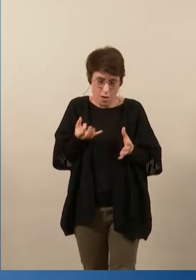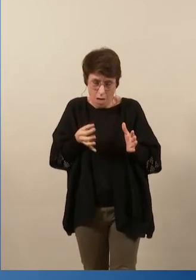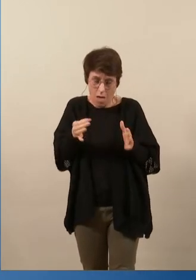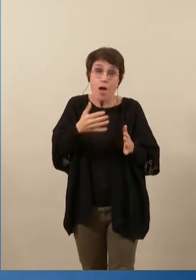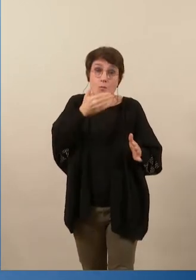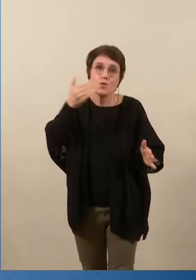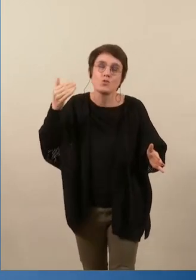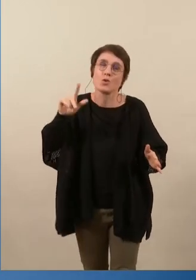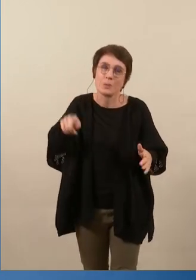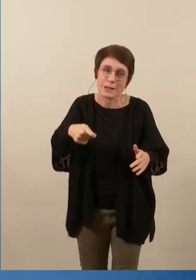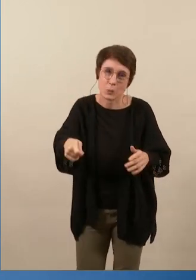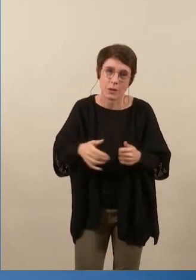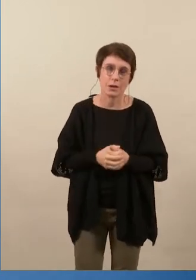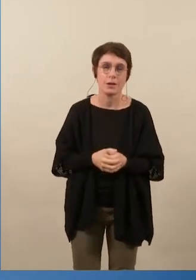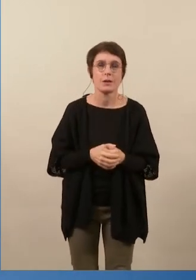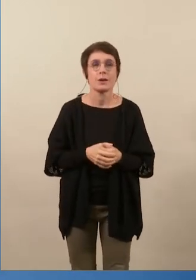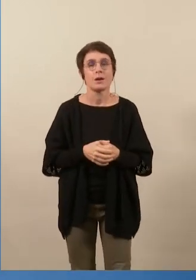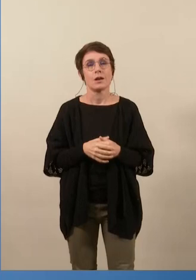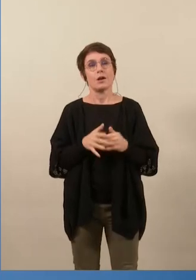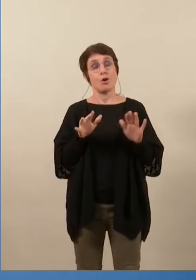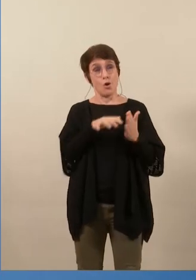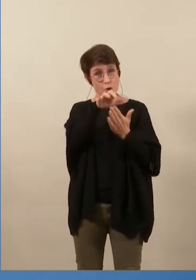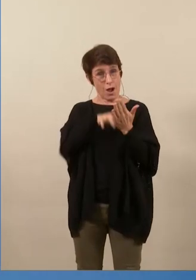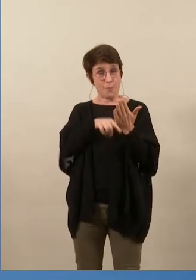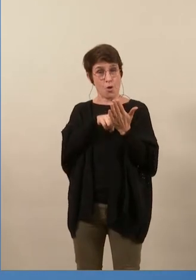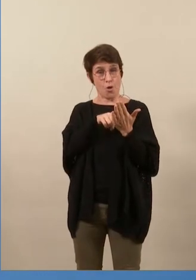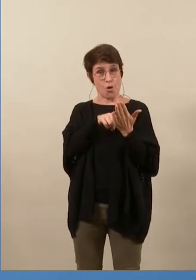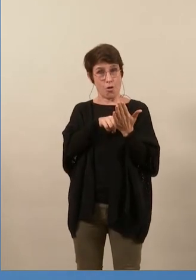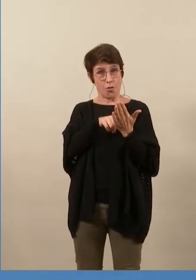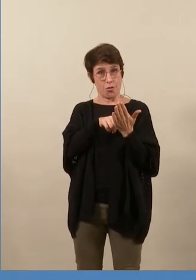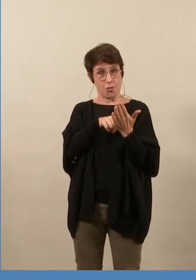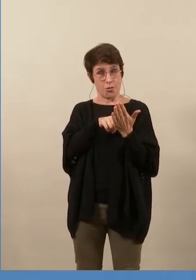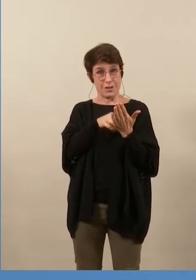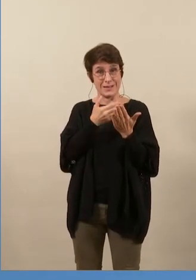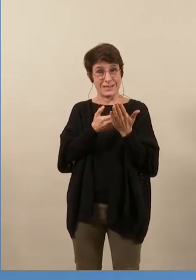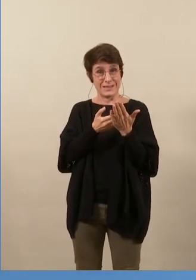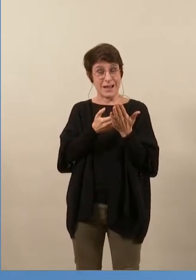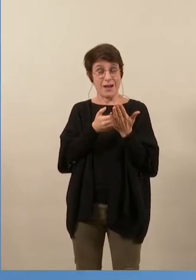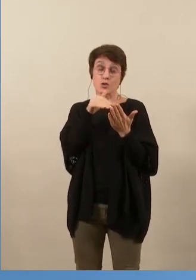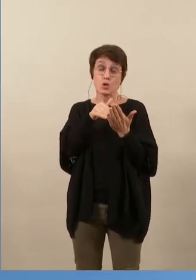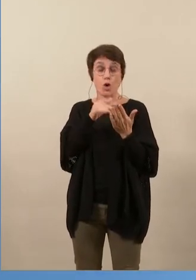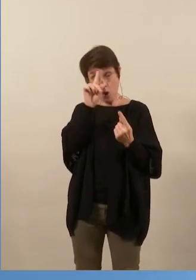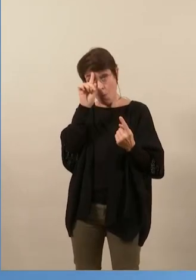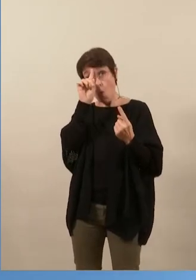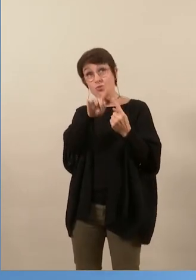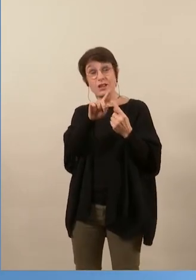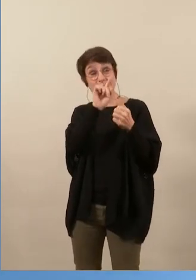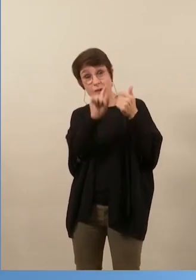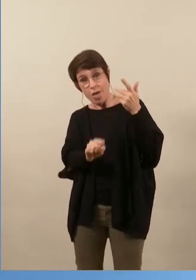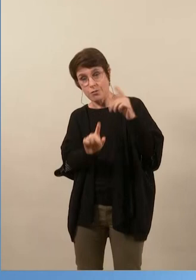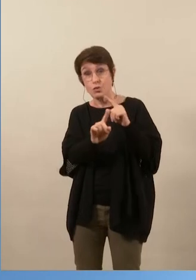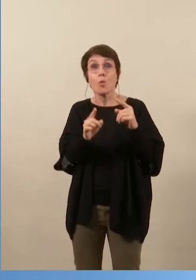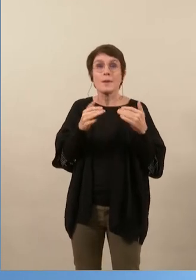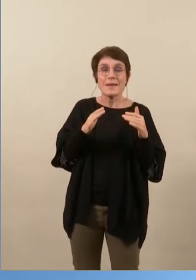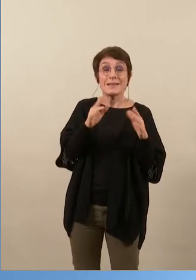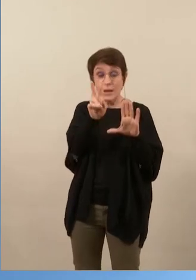l'agencement qui est dans cette dans ce dans ce rapport ce ne sont pas des objectifs en soi qui sont qui sont posé mais c'est bien un agencement une